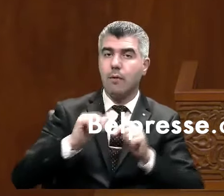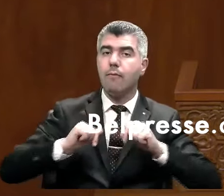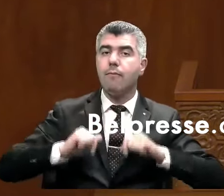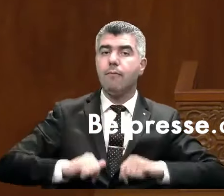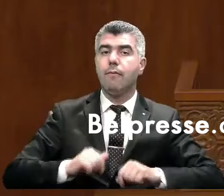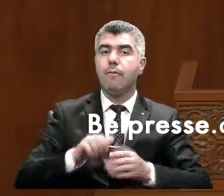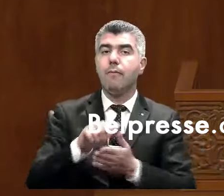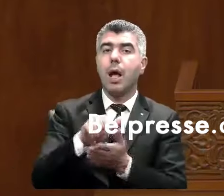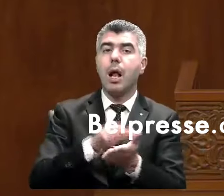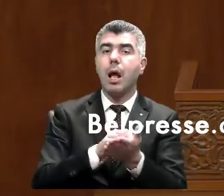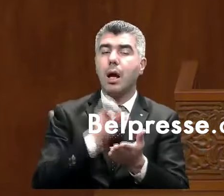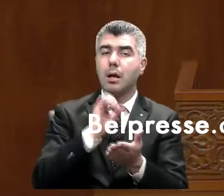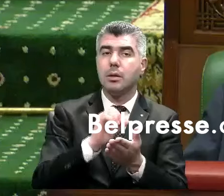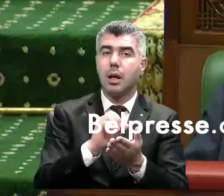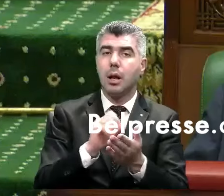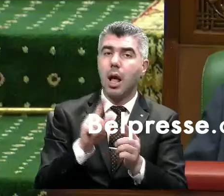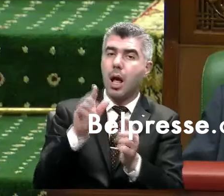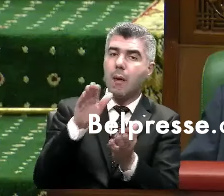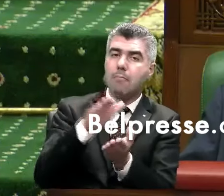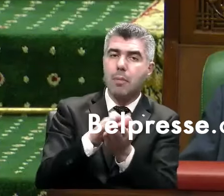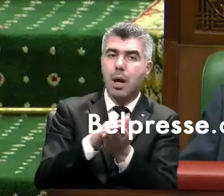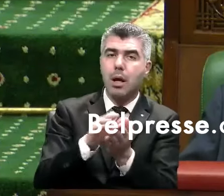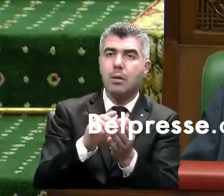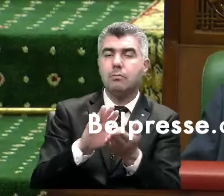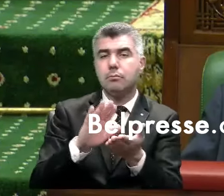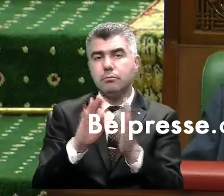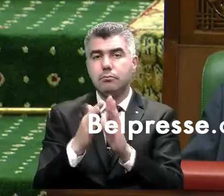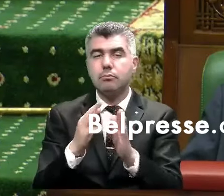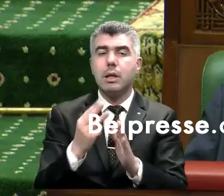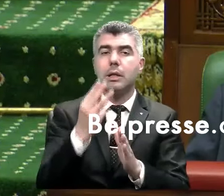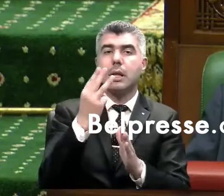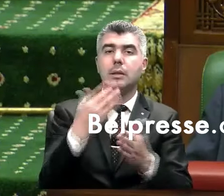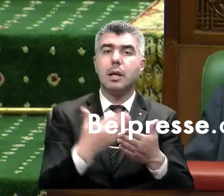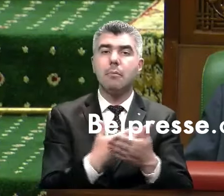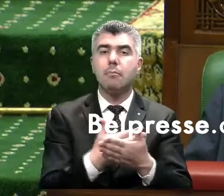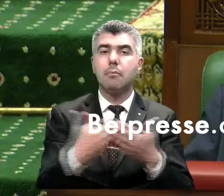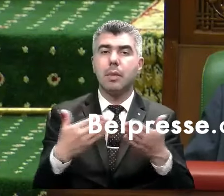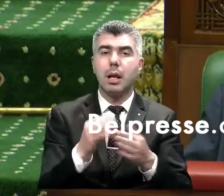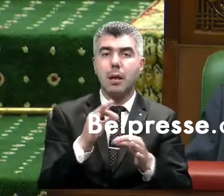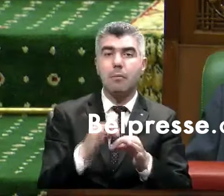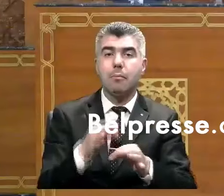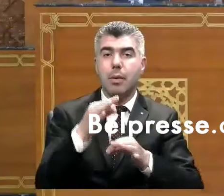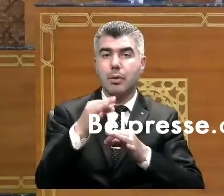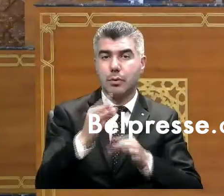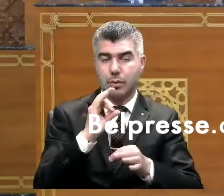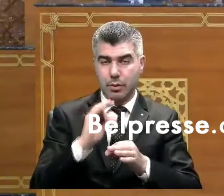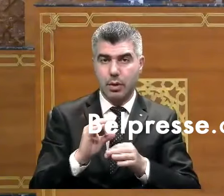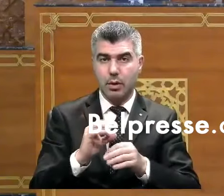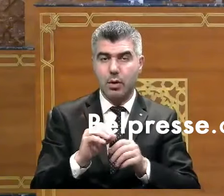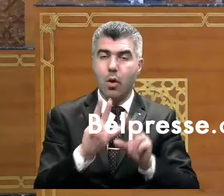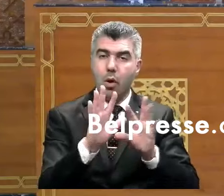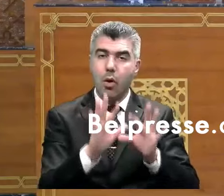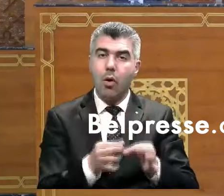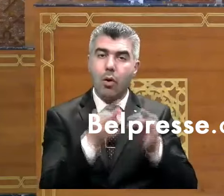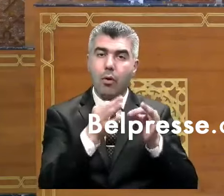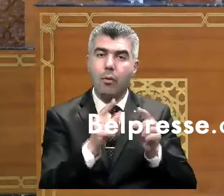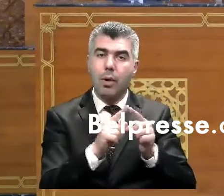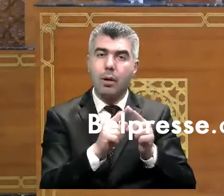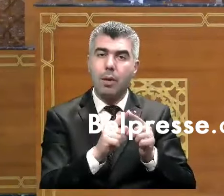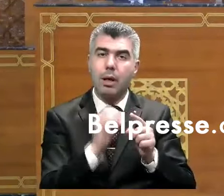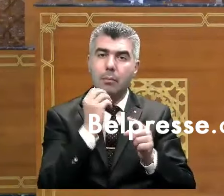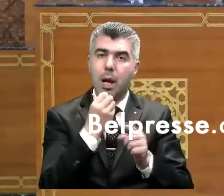تعبئه مخزون مائي استراتيجي يناهز 3 المليار ديال المتر مكعب كاساس لتحقيق السياده